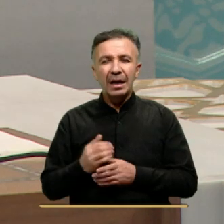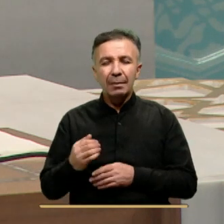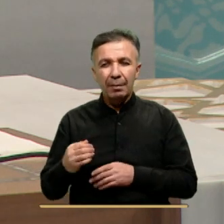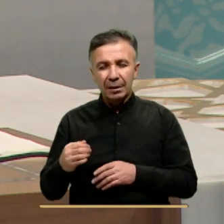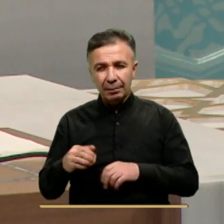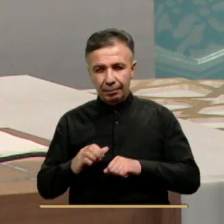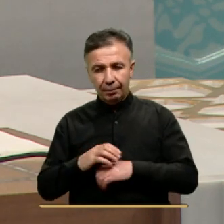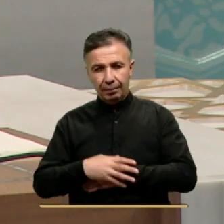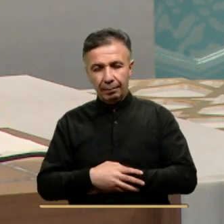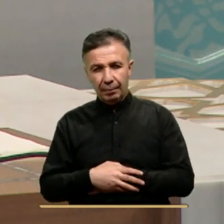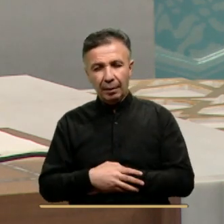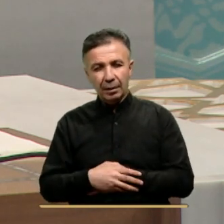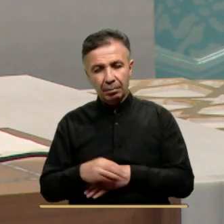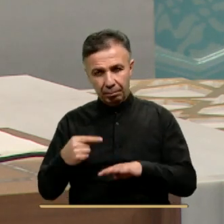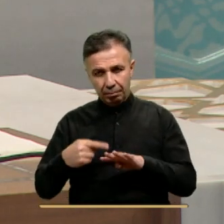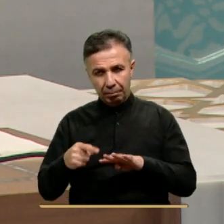malum amelde